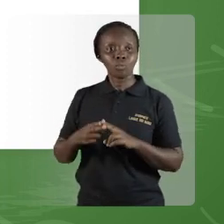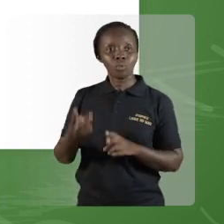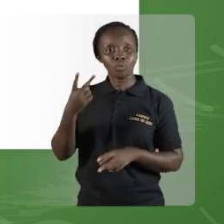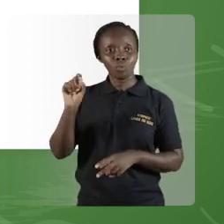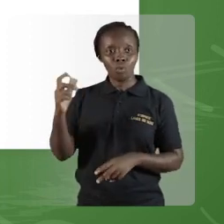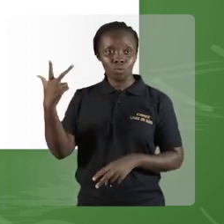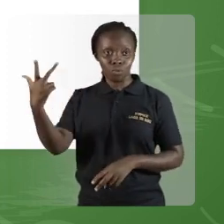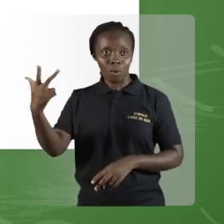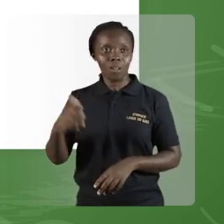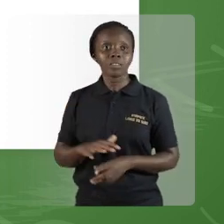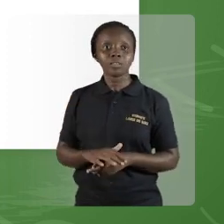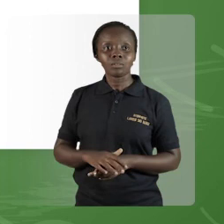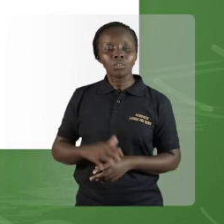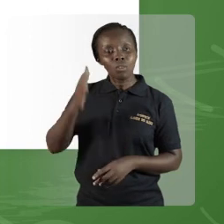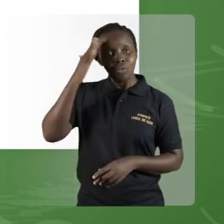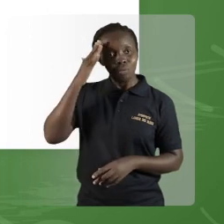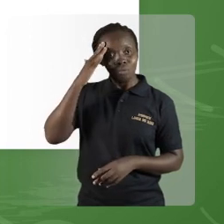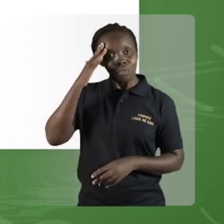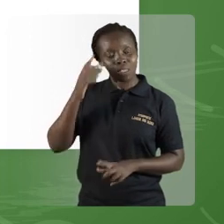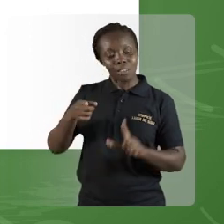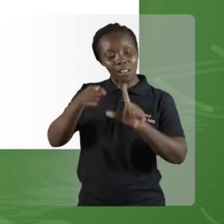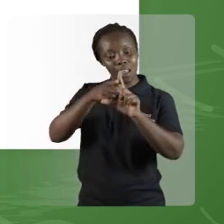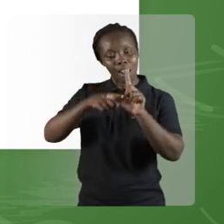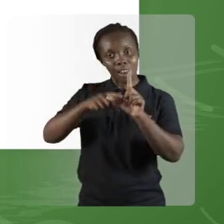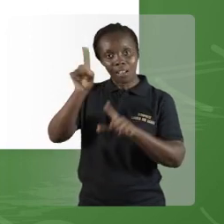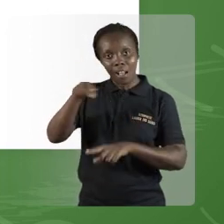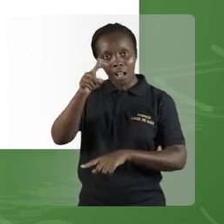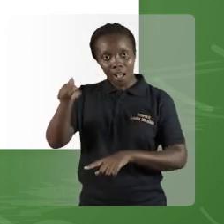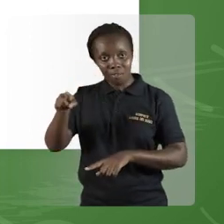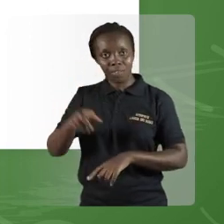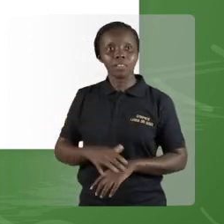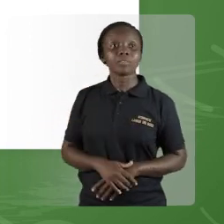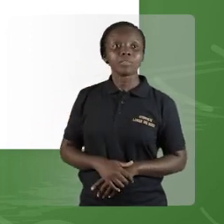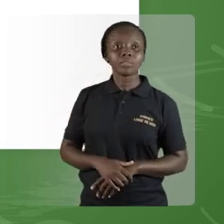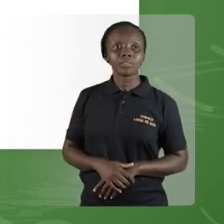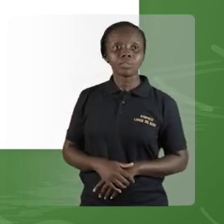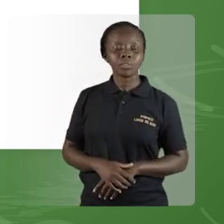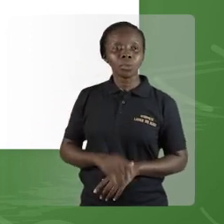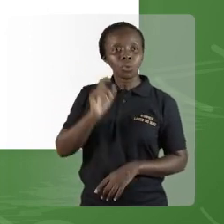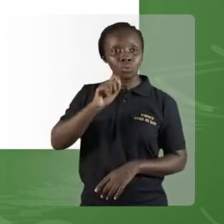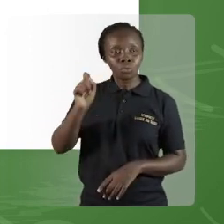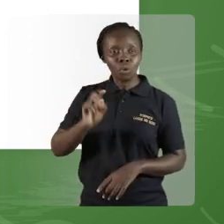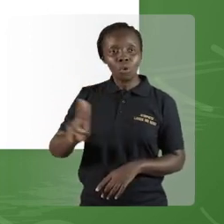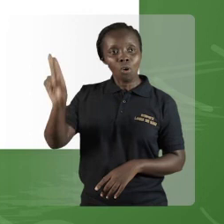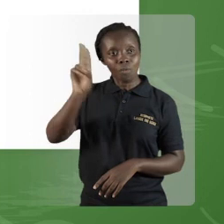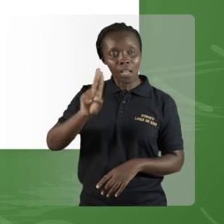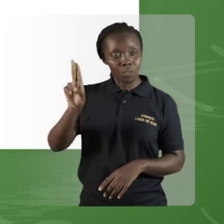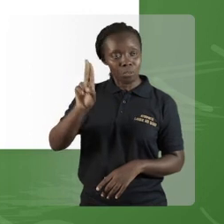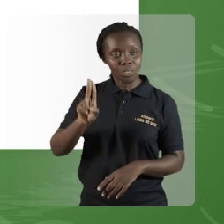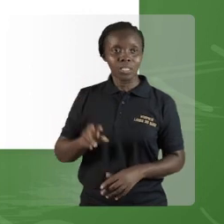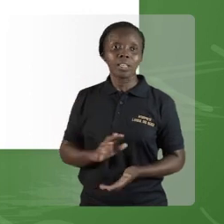Nous allons utiliser la deuxième condition, c'est-à-dire la somme des moments par rapport à l'axe